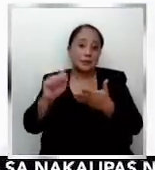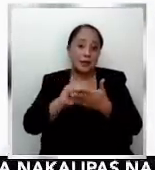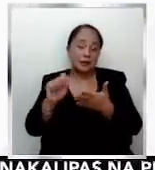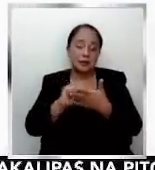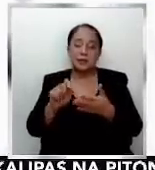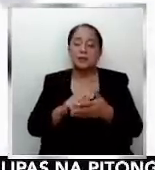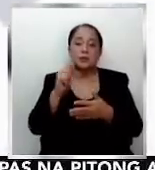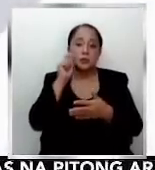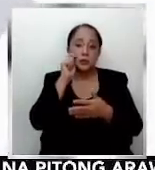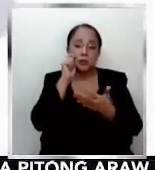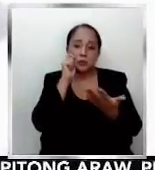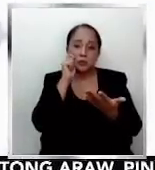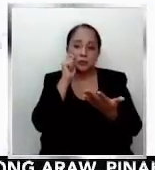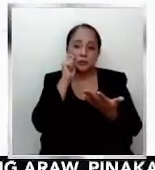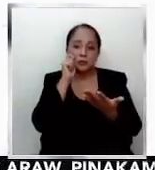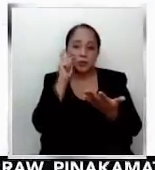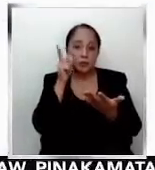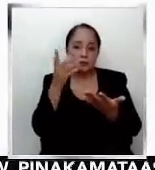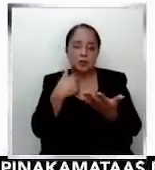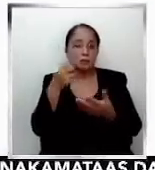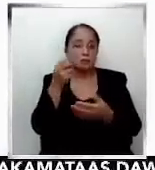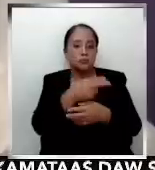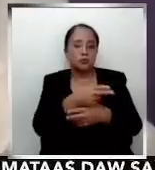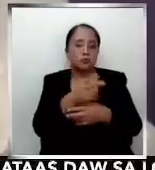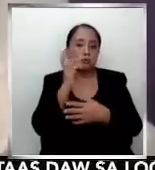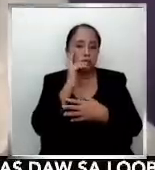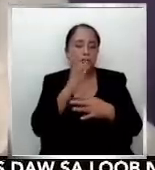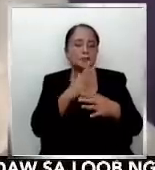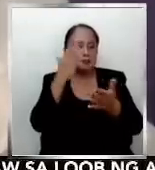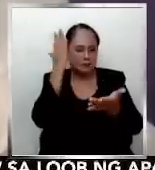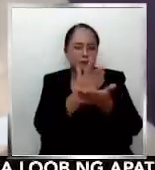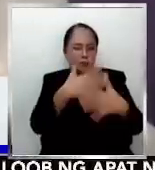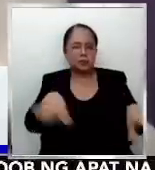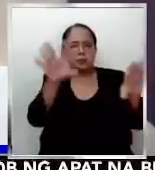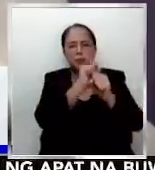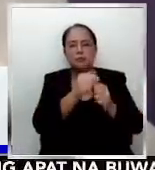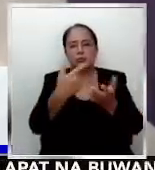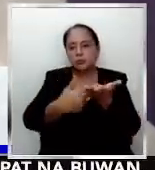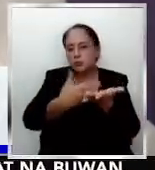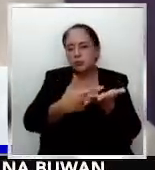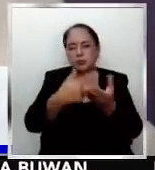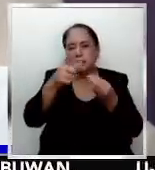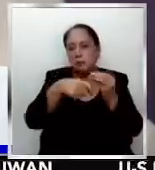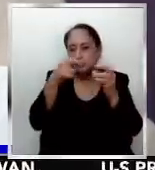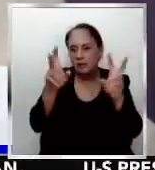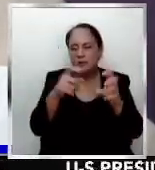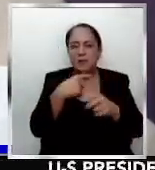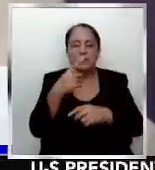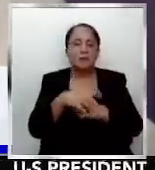ni Pangulong Duterte na tapusin na ang pakikipag-usap ng Pilipinas kaugnay rito. Ayon naman sa Department of